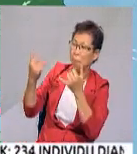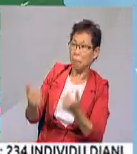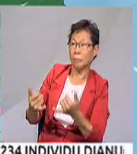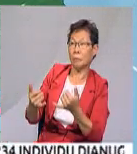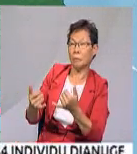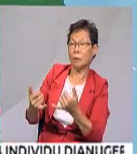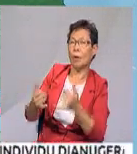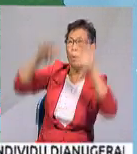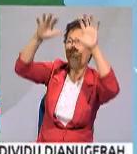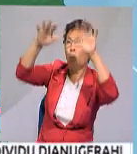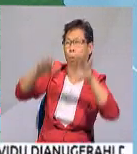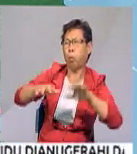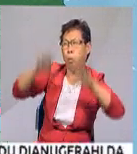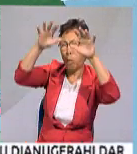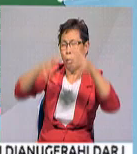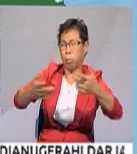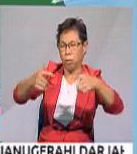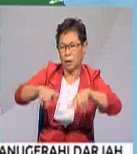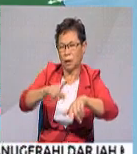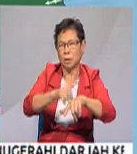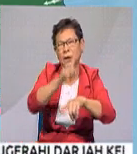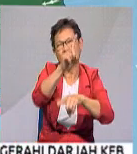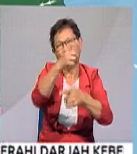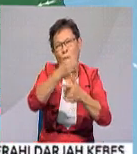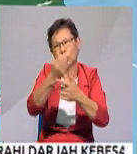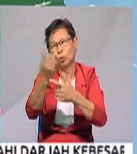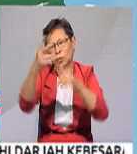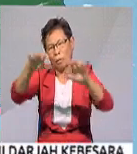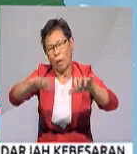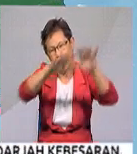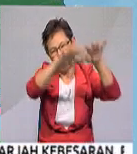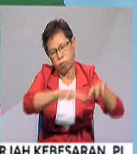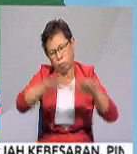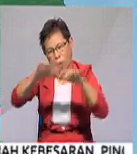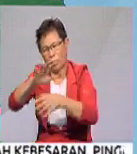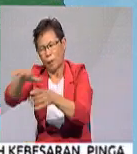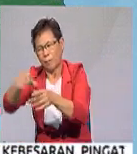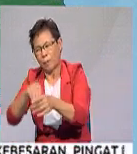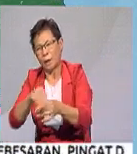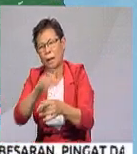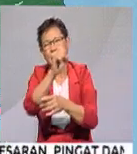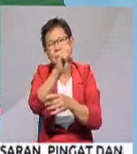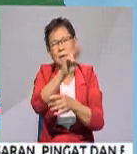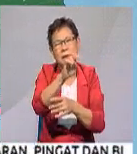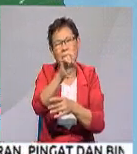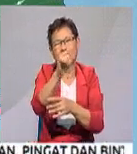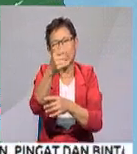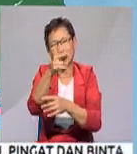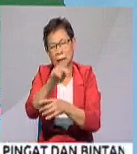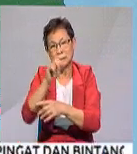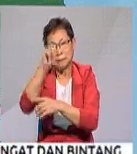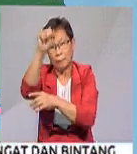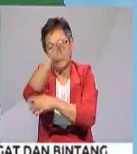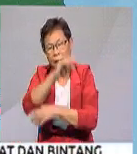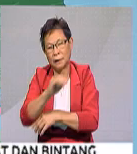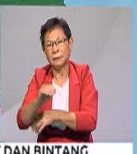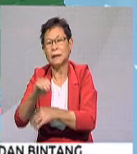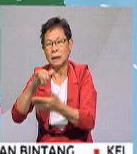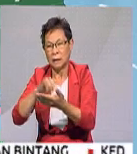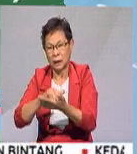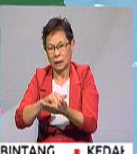ini, hujan lebat kini sedang berlaku di satu dua tempat melibatkan bahagian Sandakan di Sabah dan keadaan